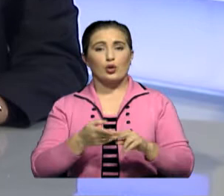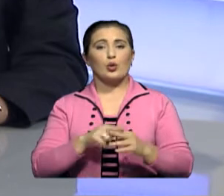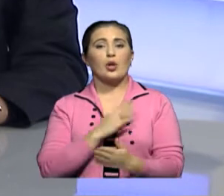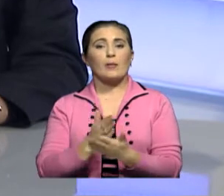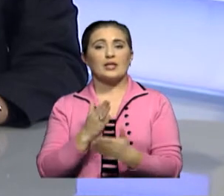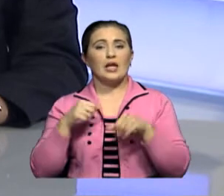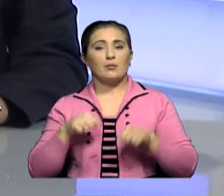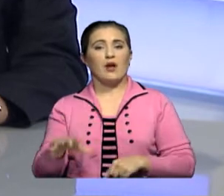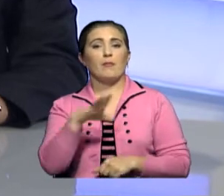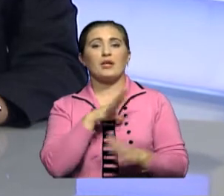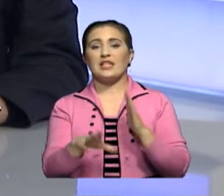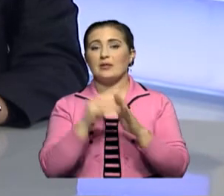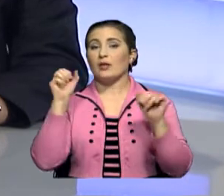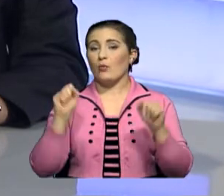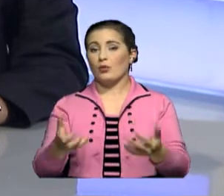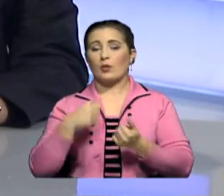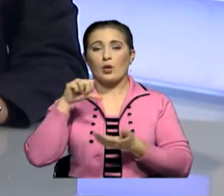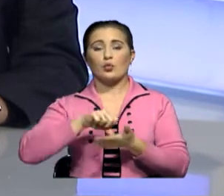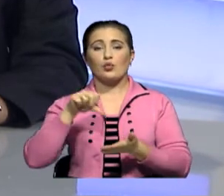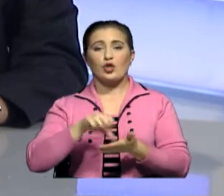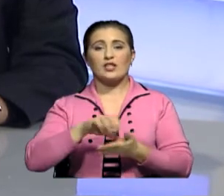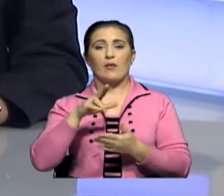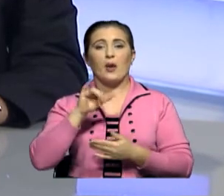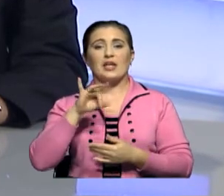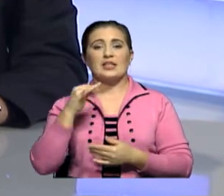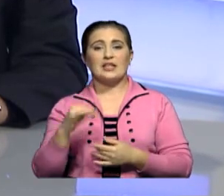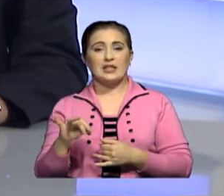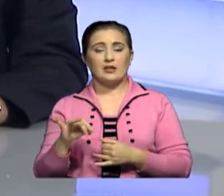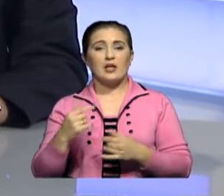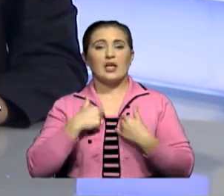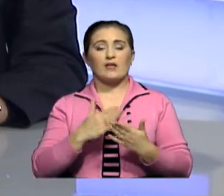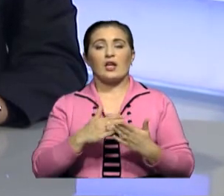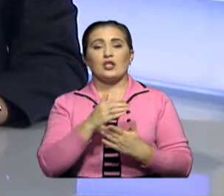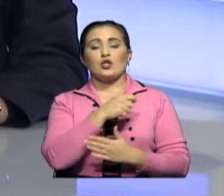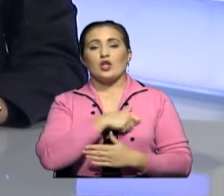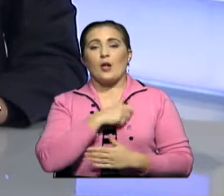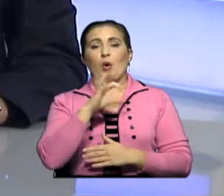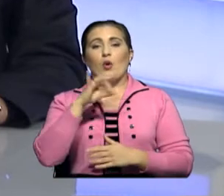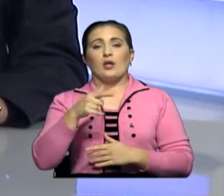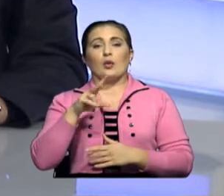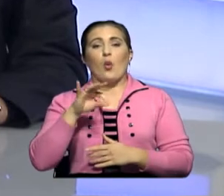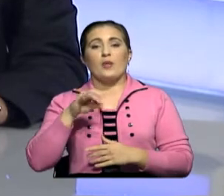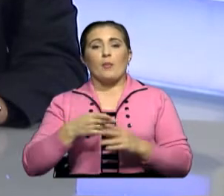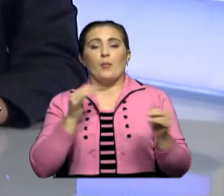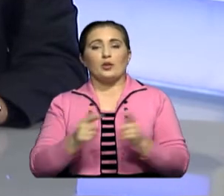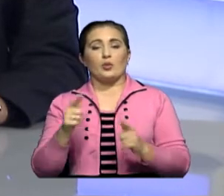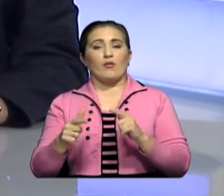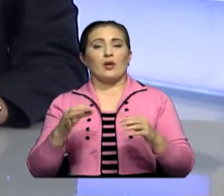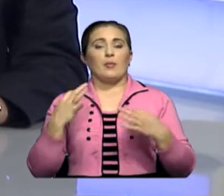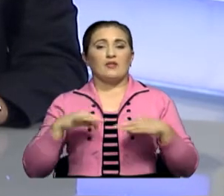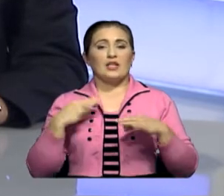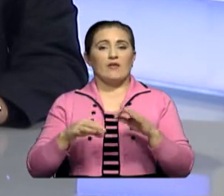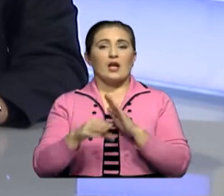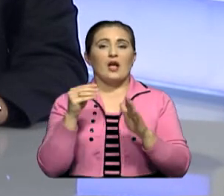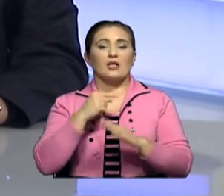правом быть избранным может принять участие в спортивных прайморить я являюсь членом оргкомитета по подготовке предварительного голосования мы